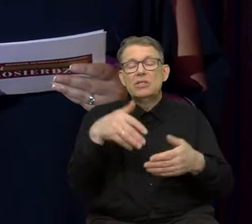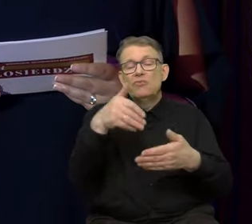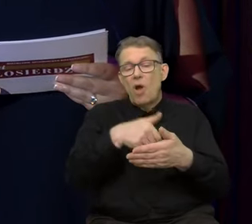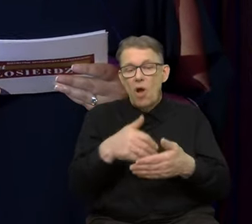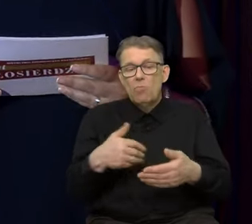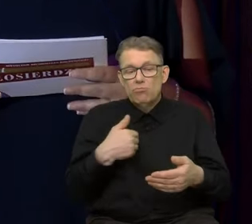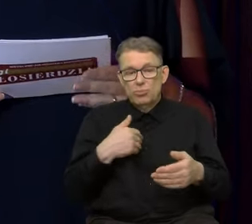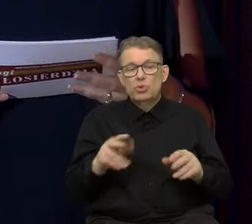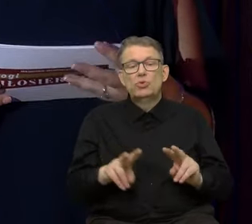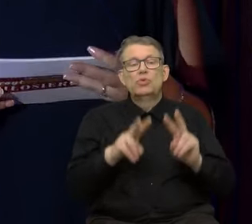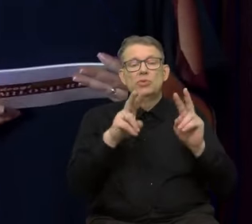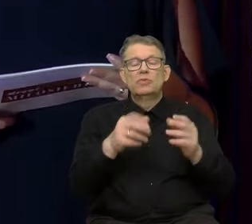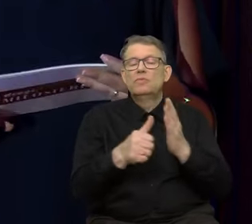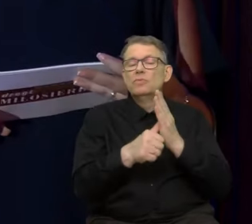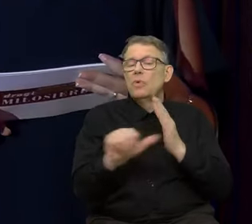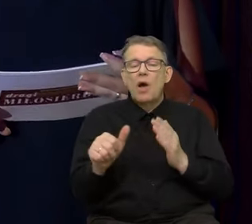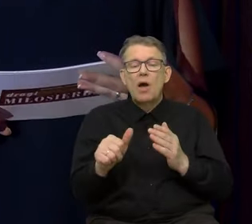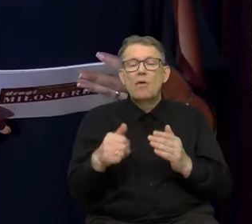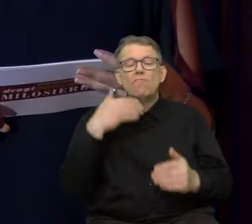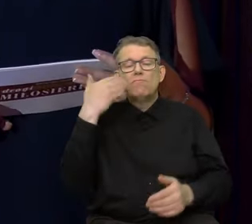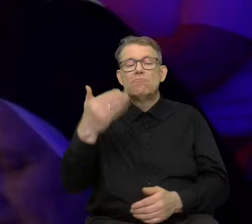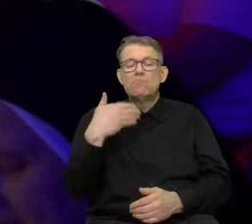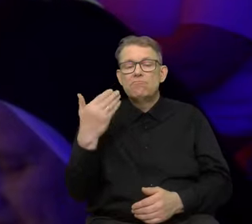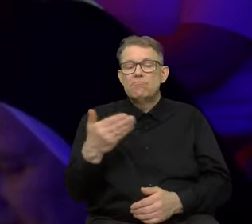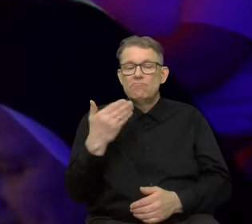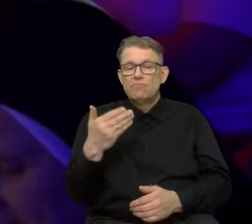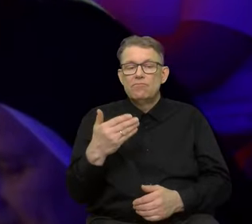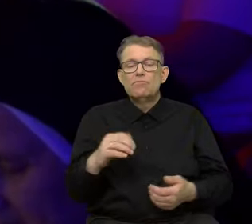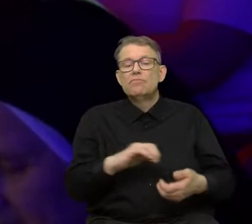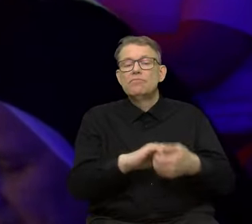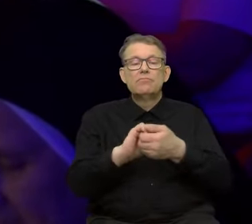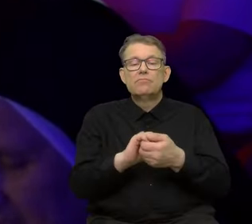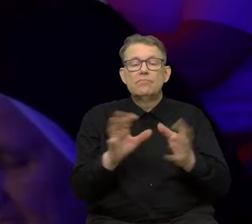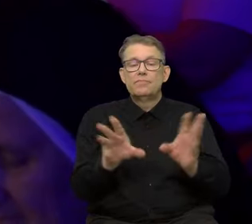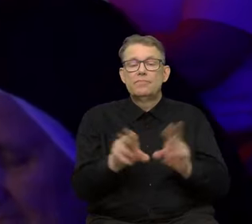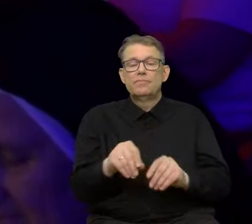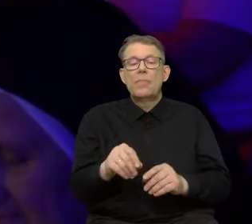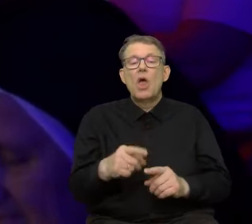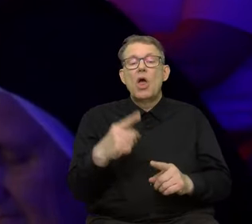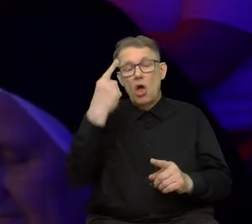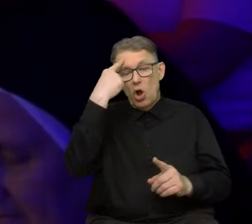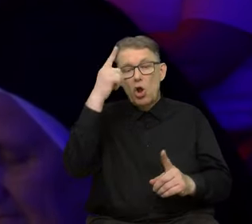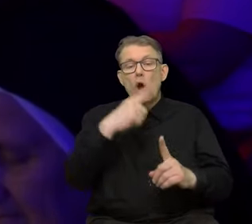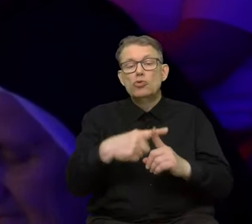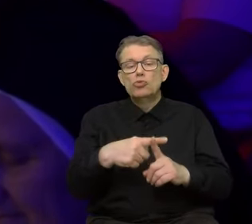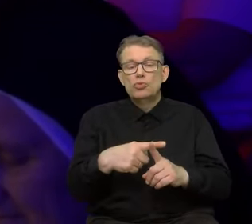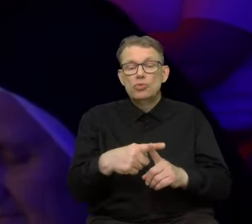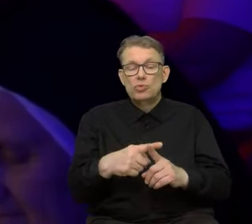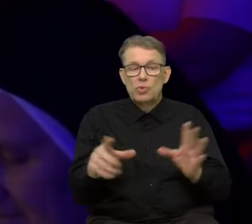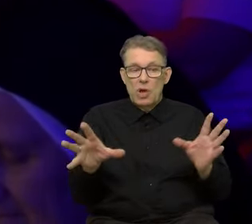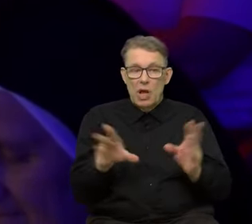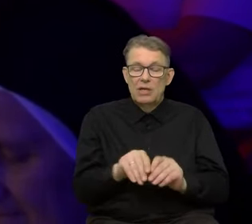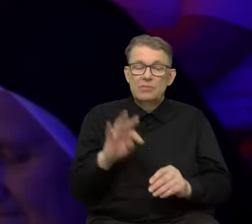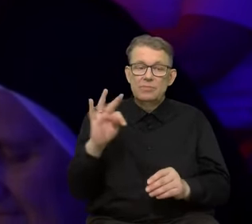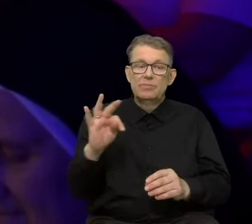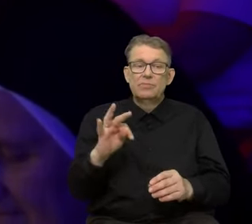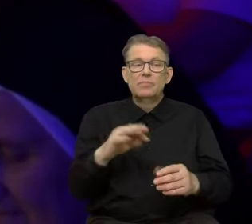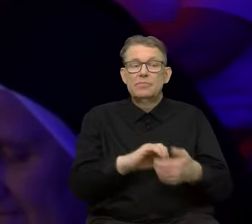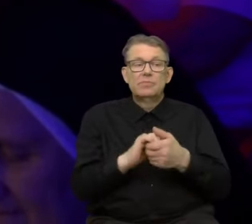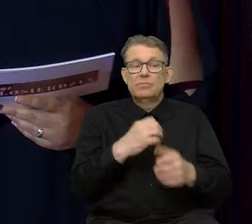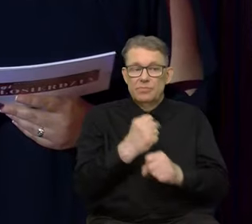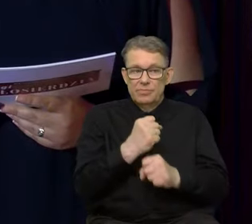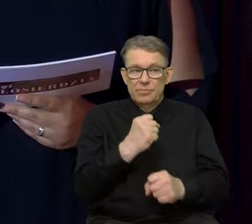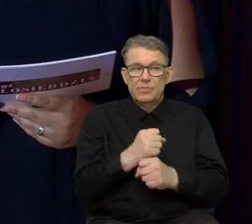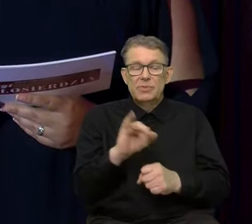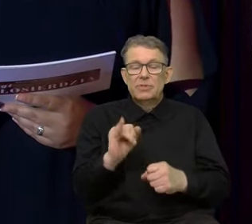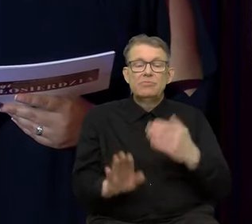brali udział wybitni prelegenci związani z Kościołem. Wraz ze swymi współpracownikami,